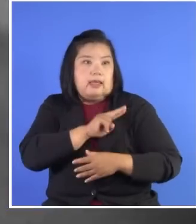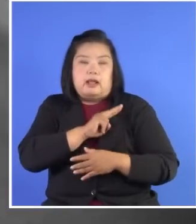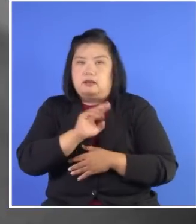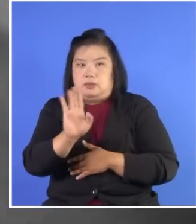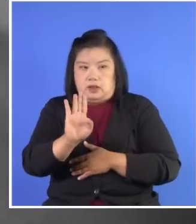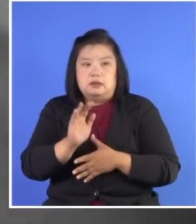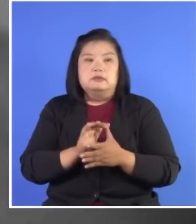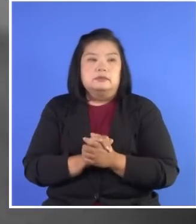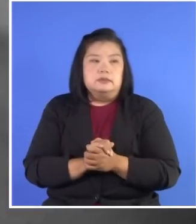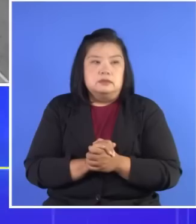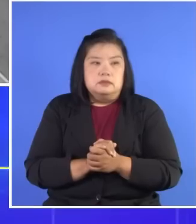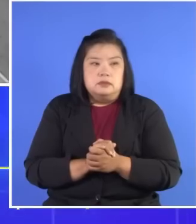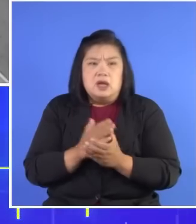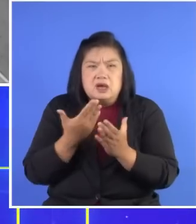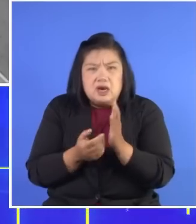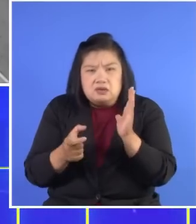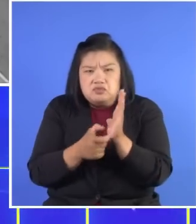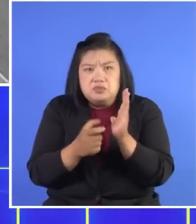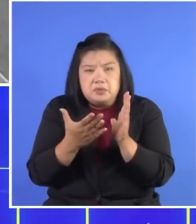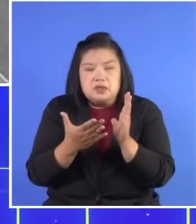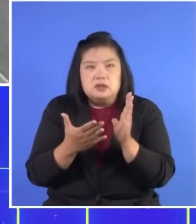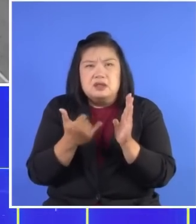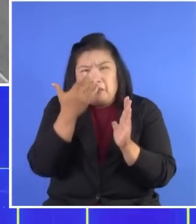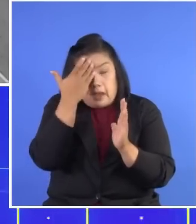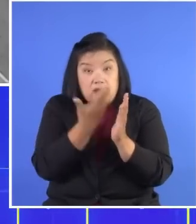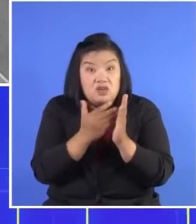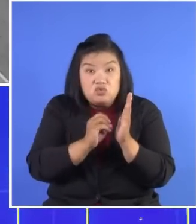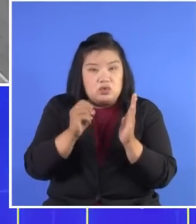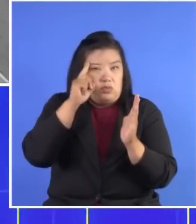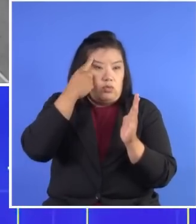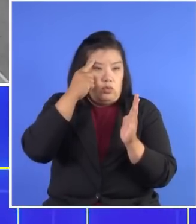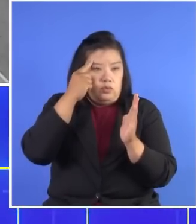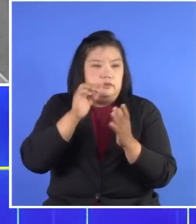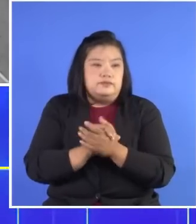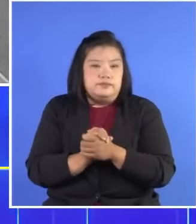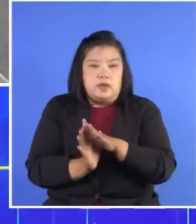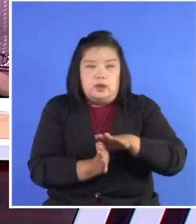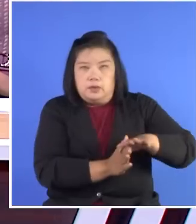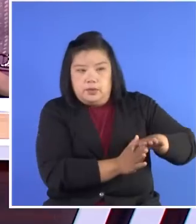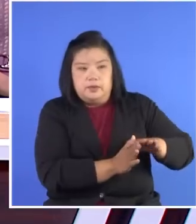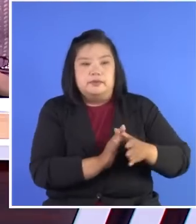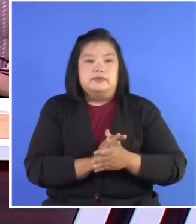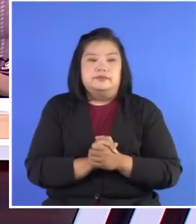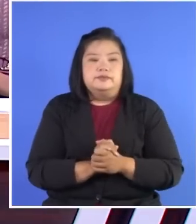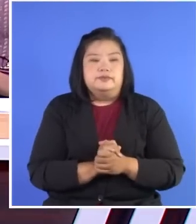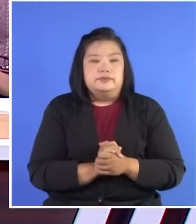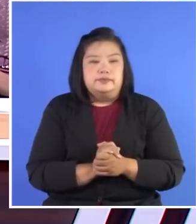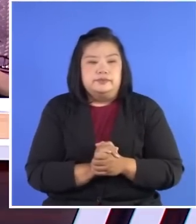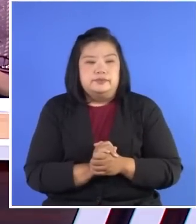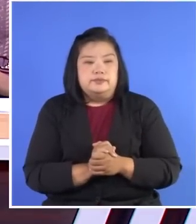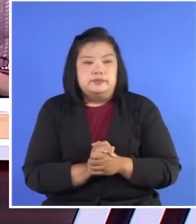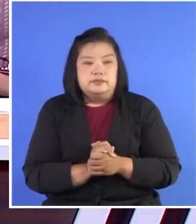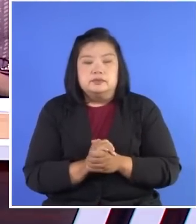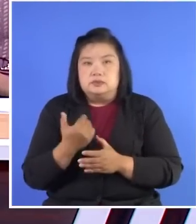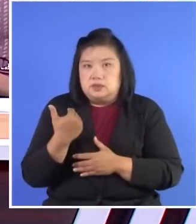ไม่มีตังค์เลยบัญชีหรือเปล่าอะไรก็อีกเรื่องนึงนะคะขำว่าฮักมันมีความหมายนะอย่างเช่น